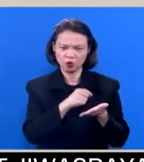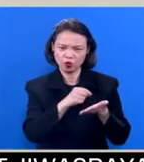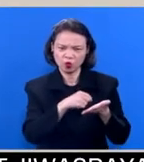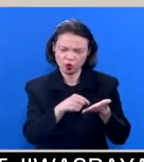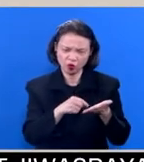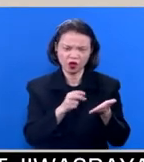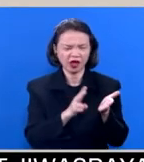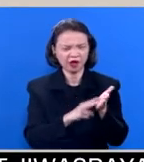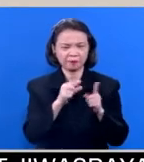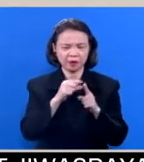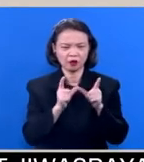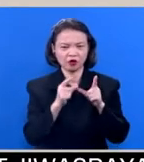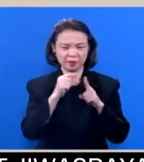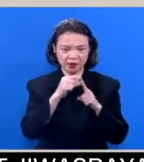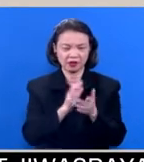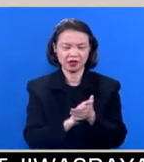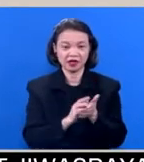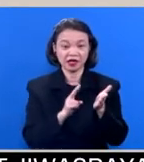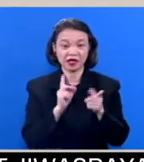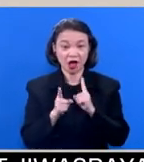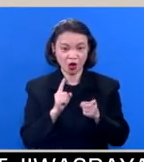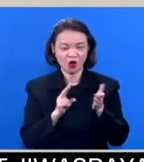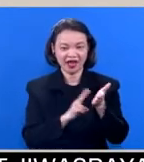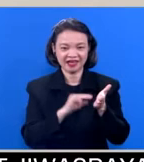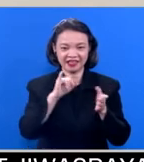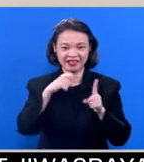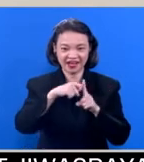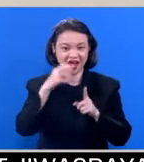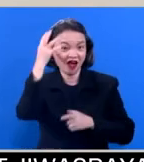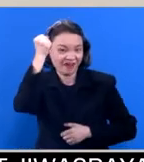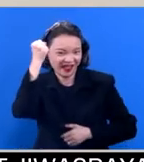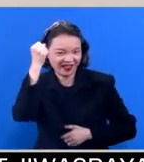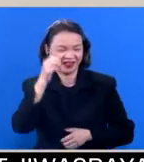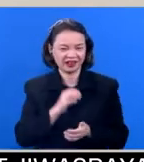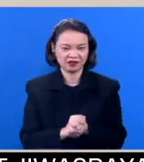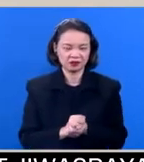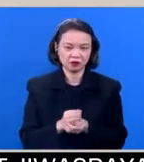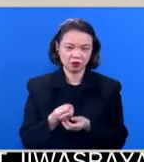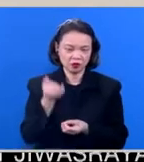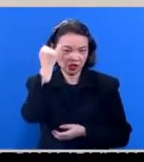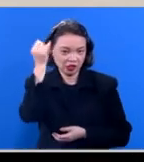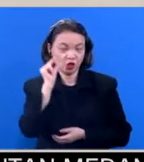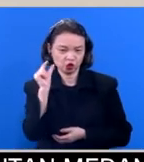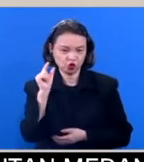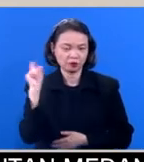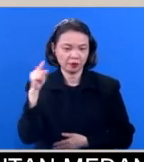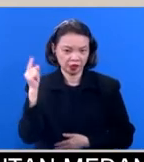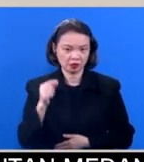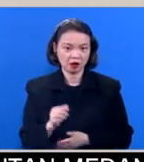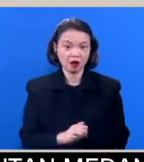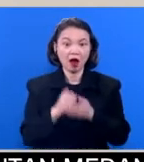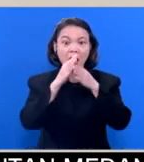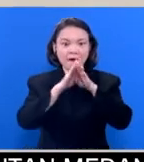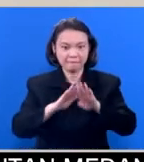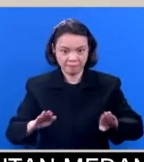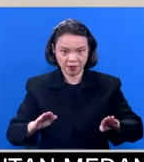NIK kan udah dihafal ya umumnya kan. Tapi masukan sih untuk pemerintah, keamanannya harus dijamin.